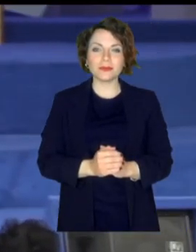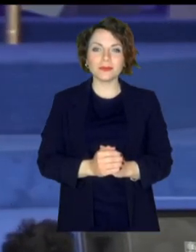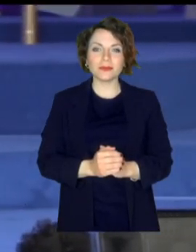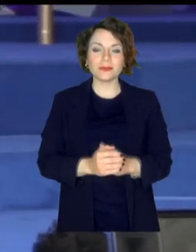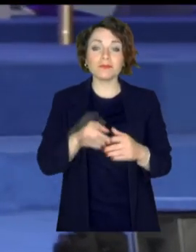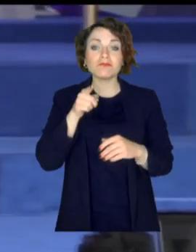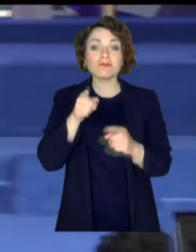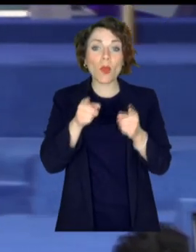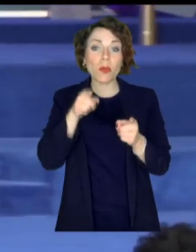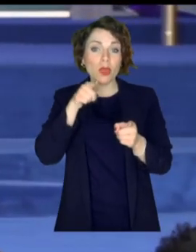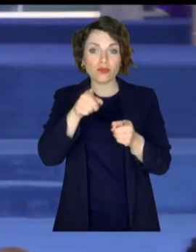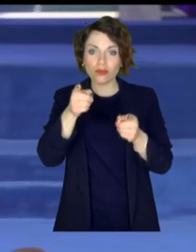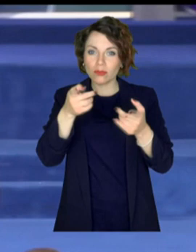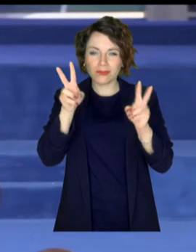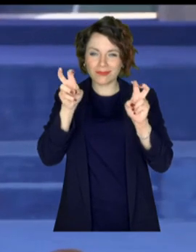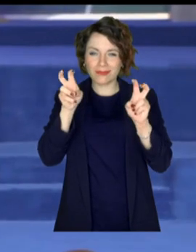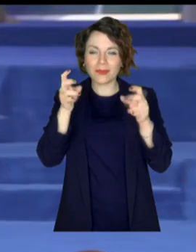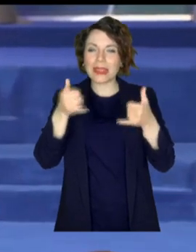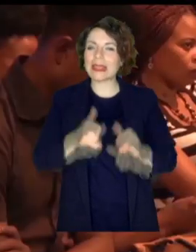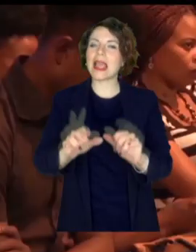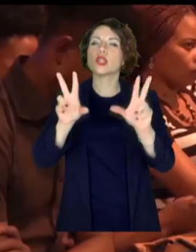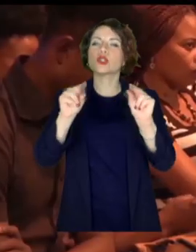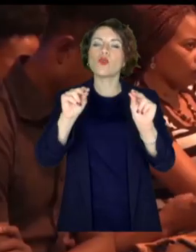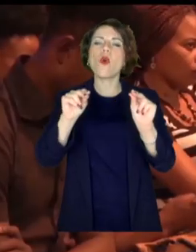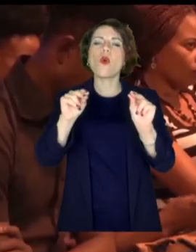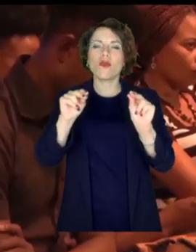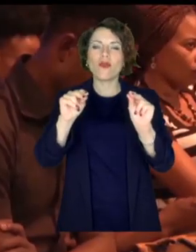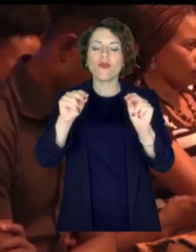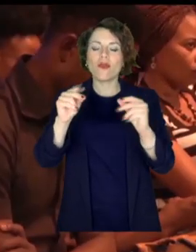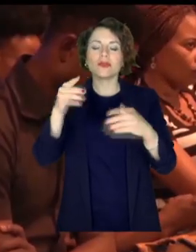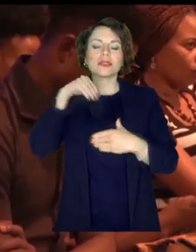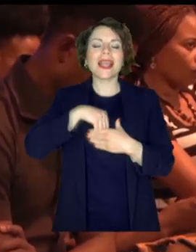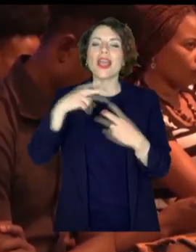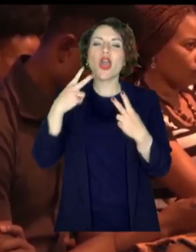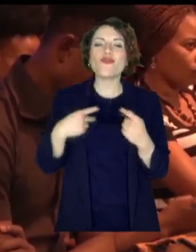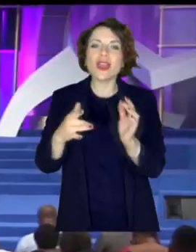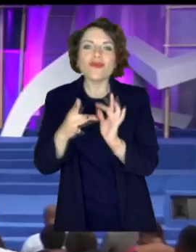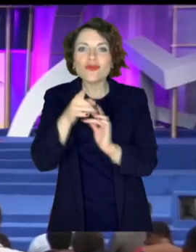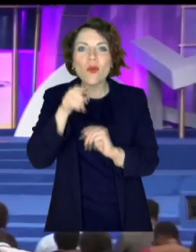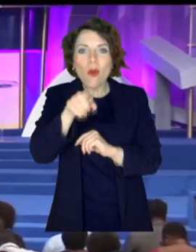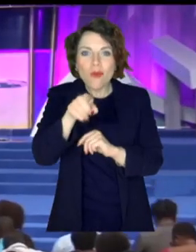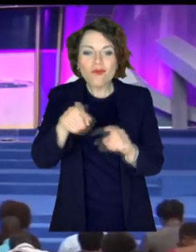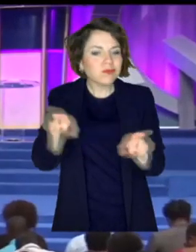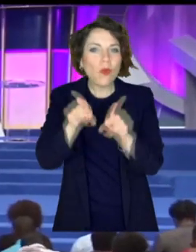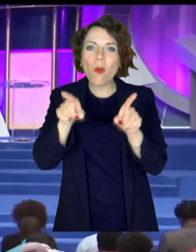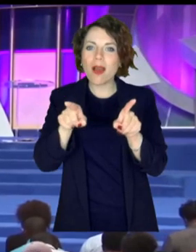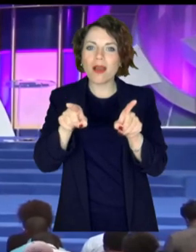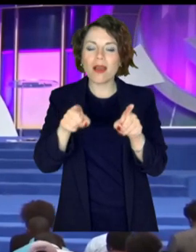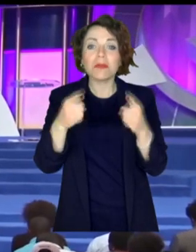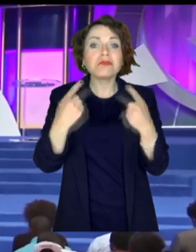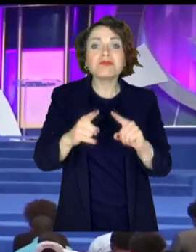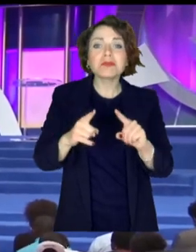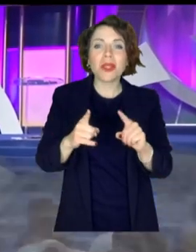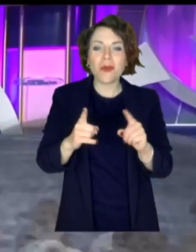E quando sei nato di nuovo, sei nato con quella stessa vita che ha Gesù. Per questo la Bibbia dice che abbiamo la